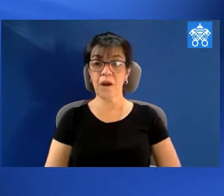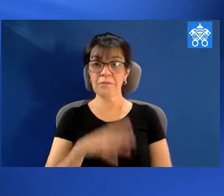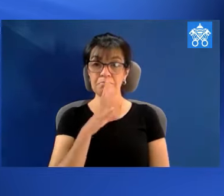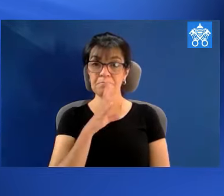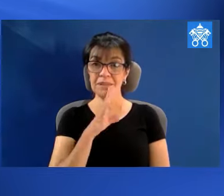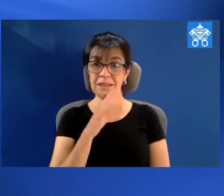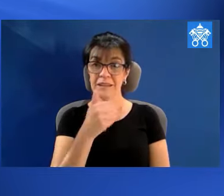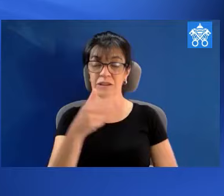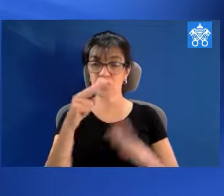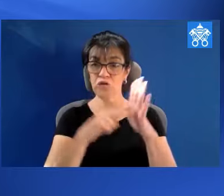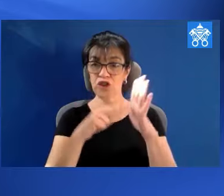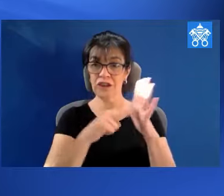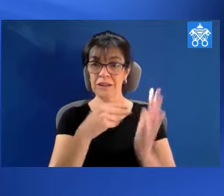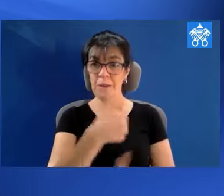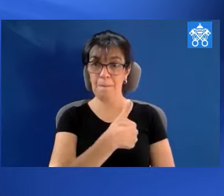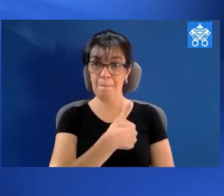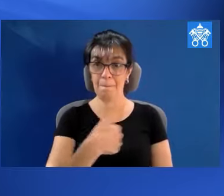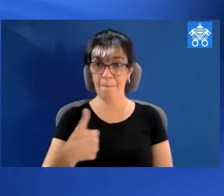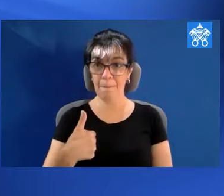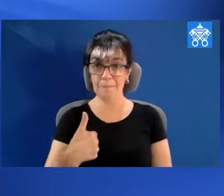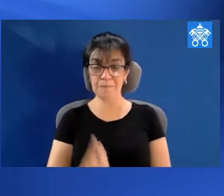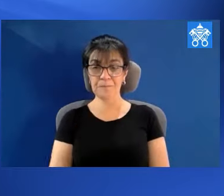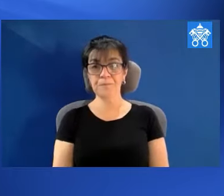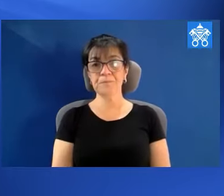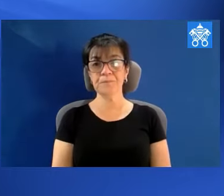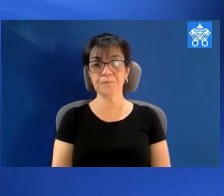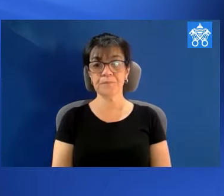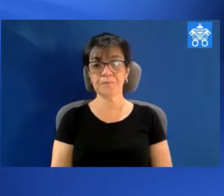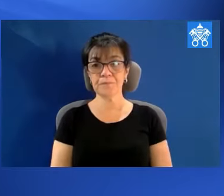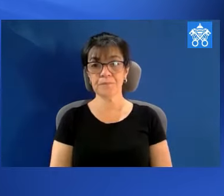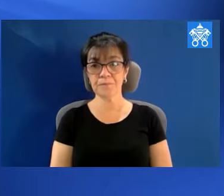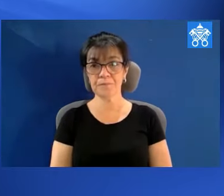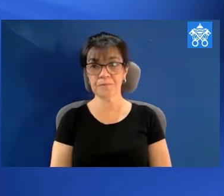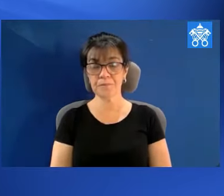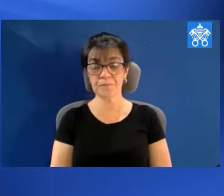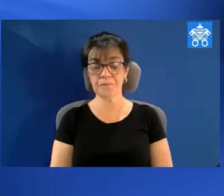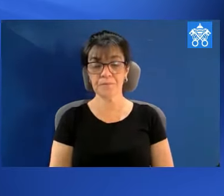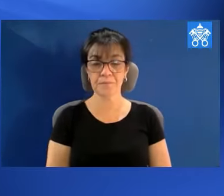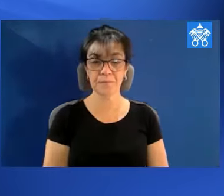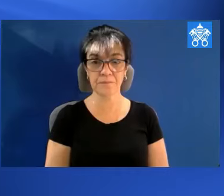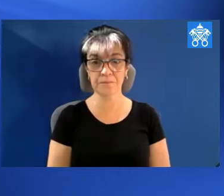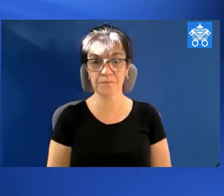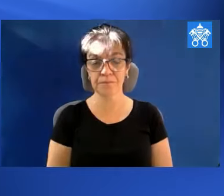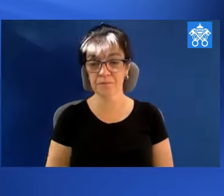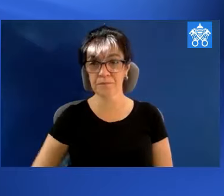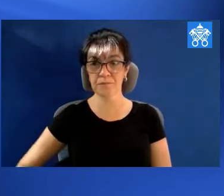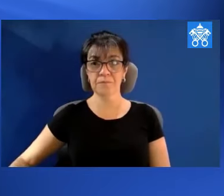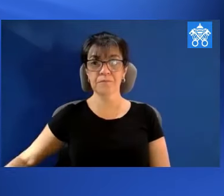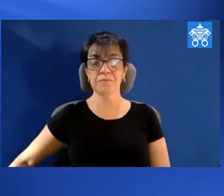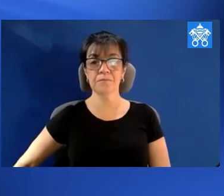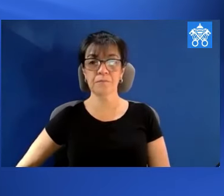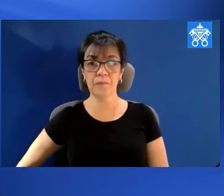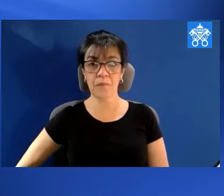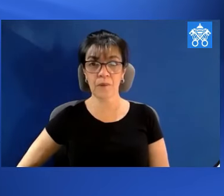Czytanie z drugiego listu świętego Piotra Apostoła. Bracia, to przede wszystkim miejcie